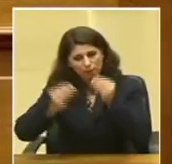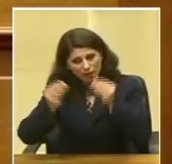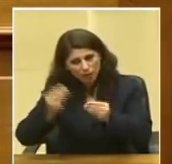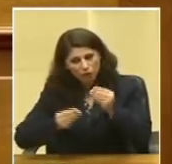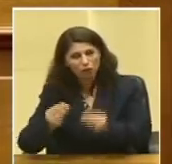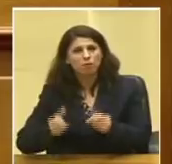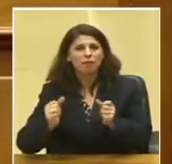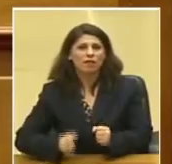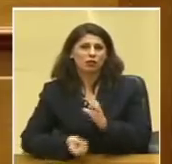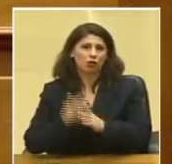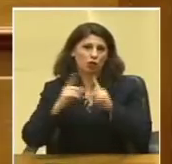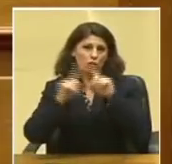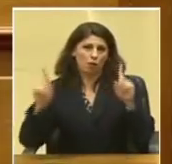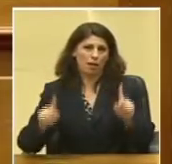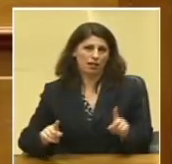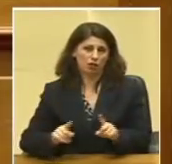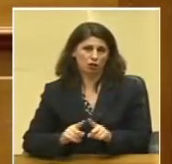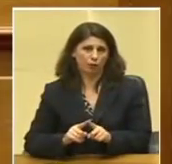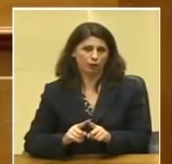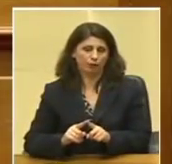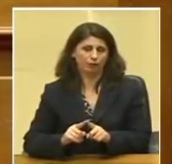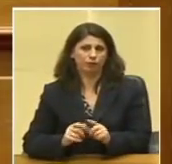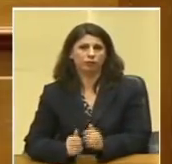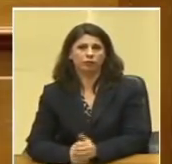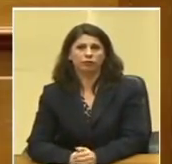το νέο πλαίσιο.